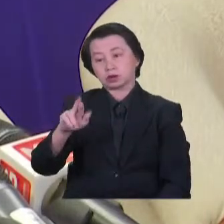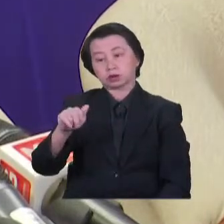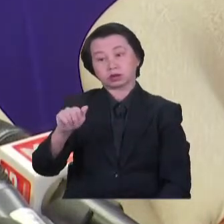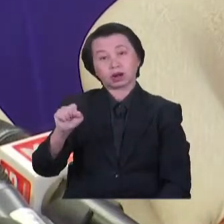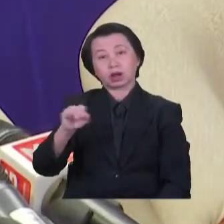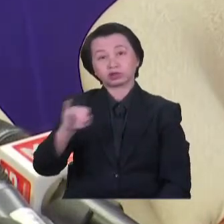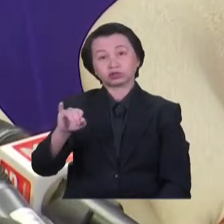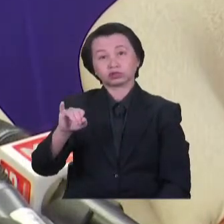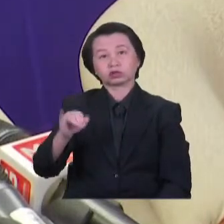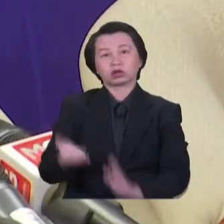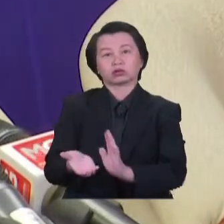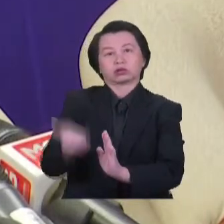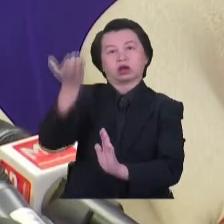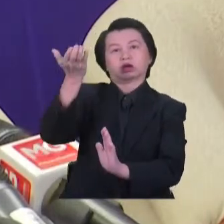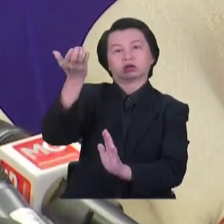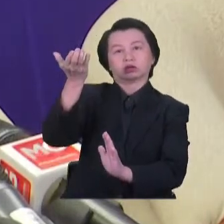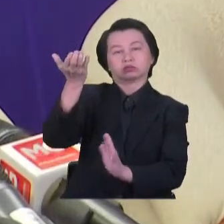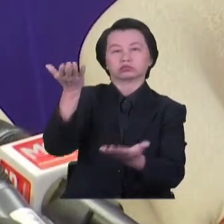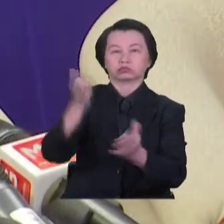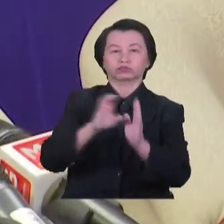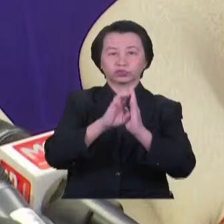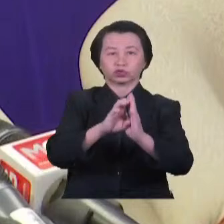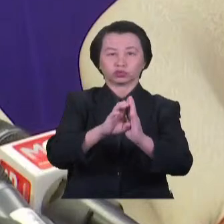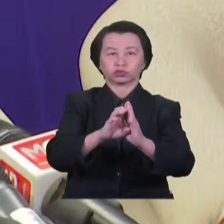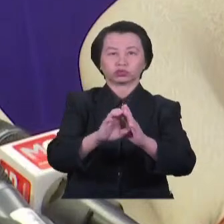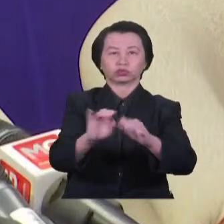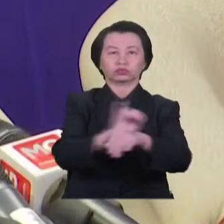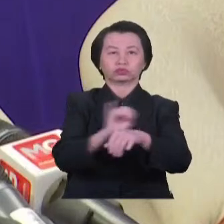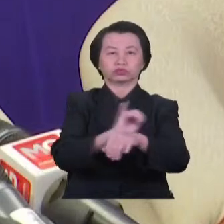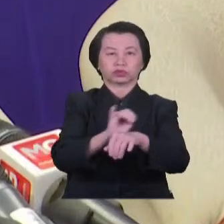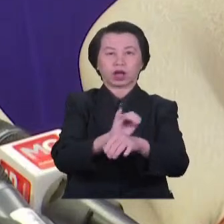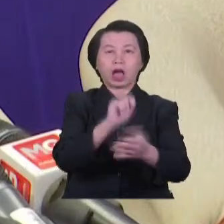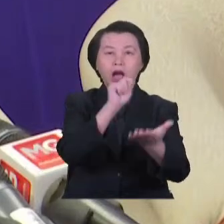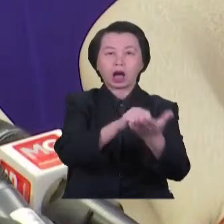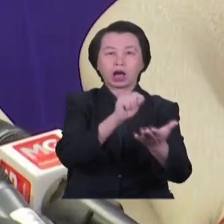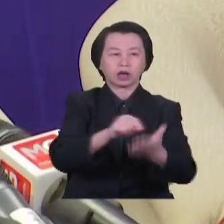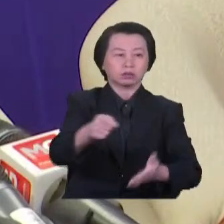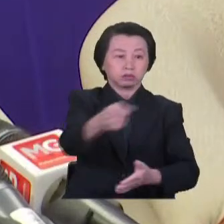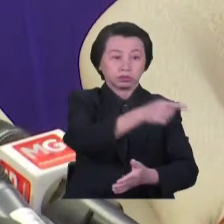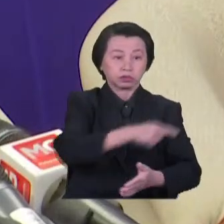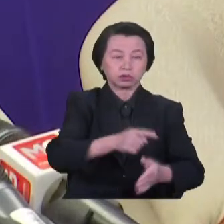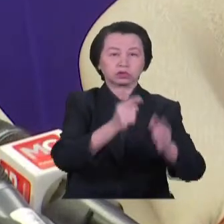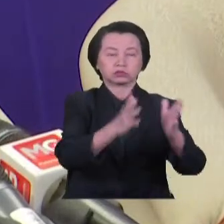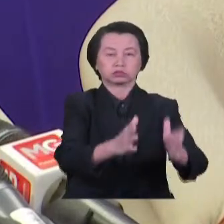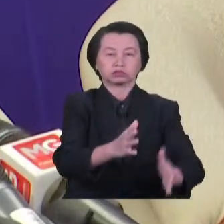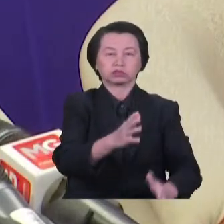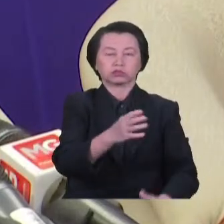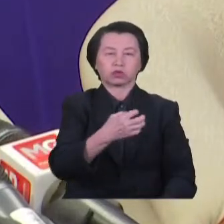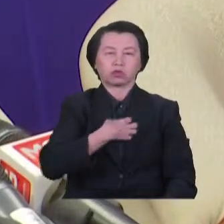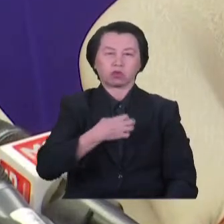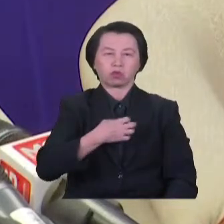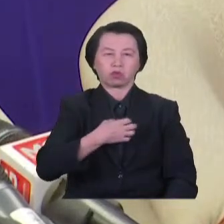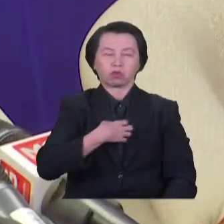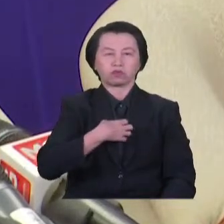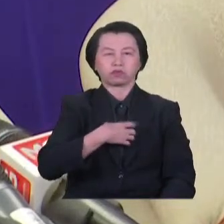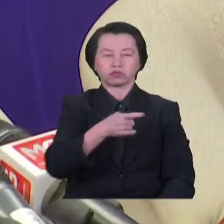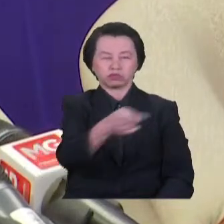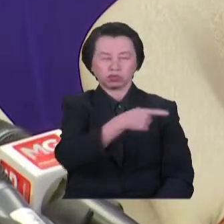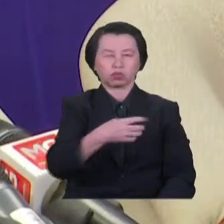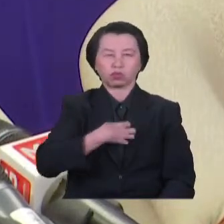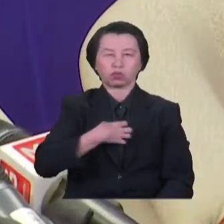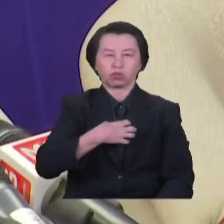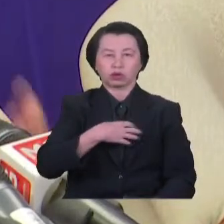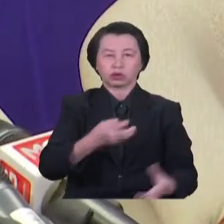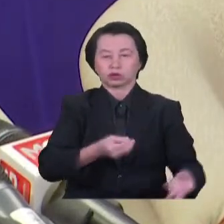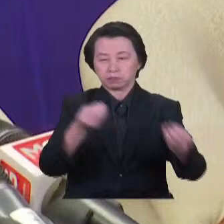industri ternakan ayam, mereka mengeluh kata walaupun mereka menawarkan harga yang agak